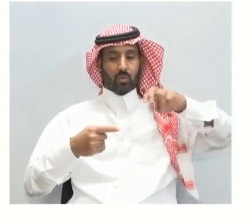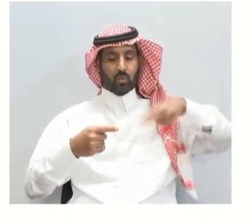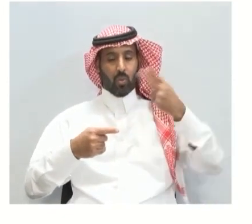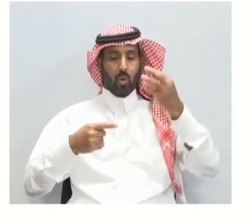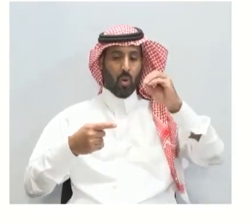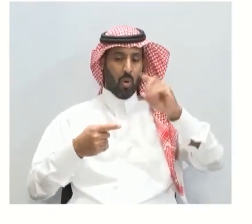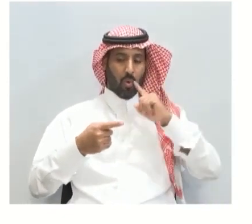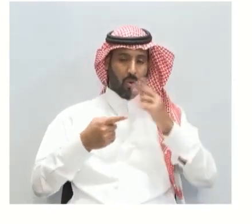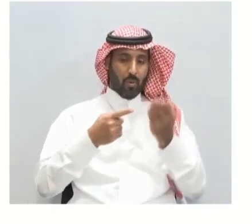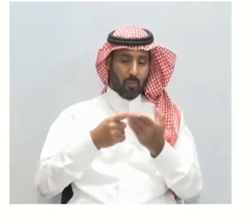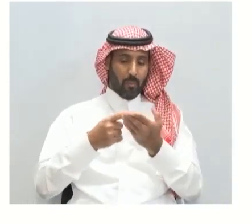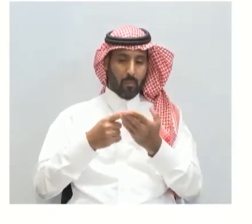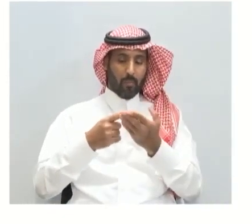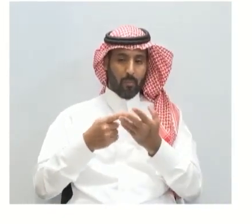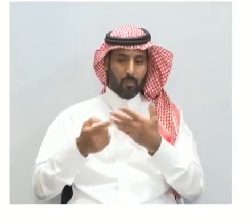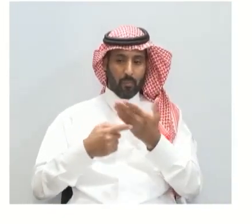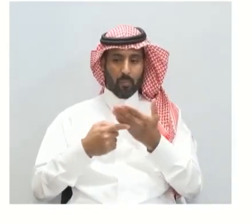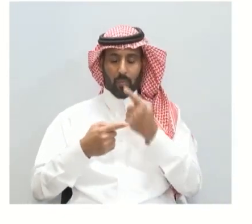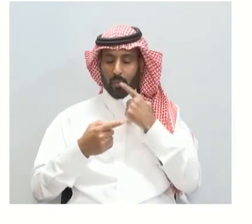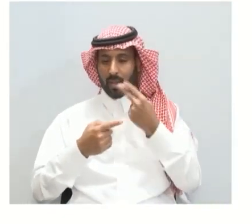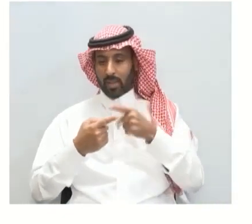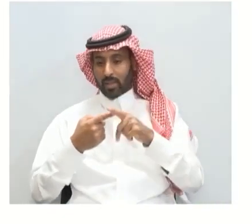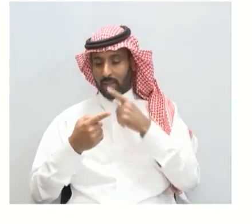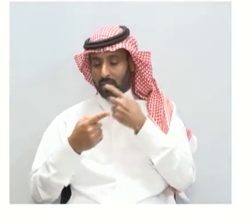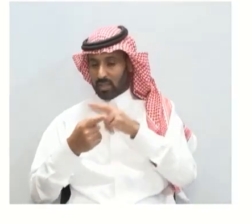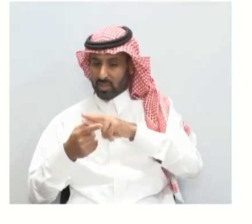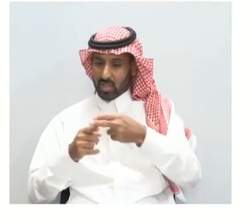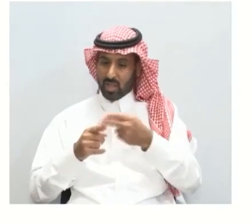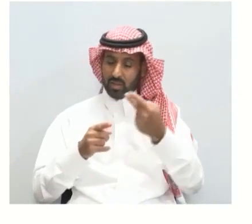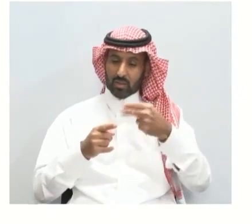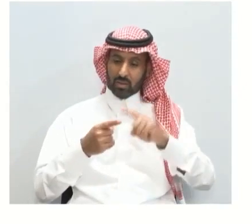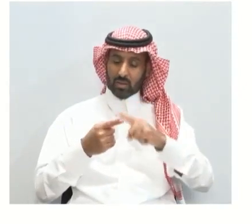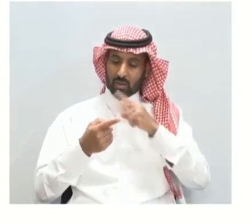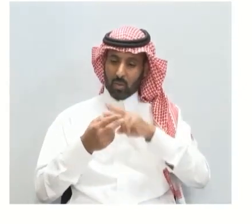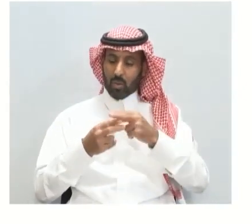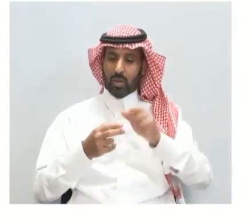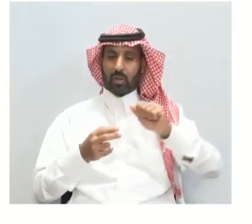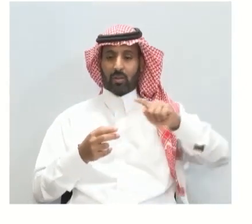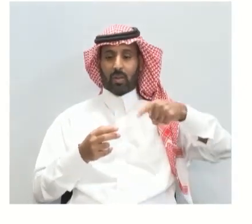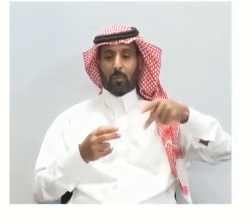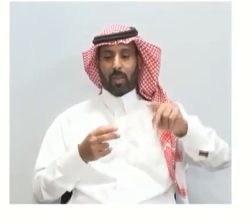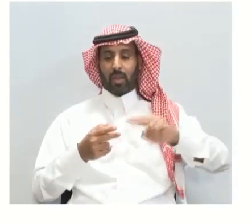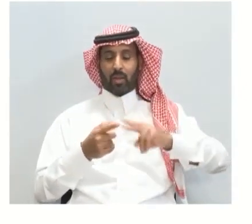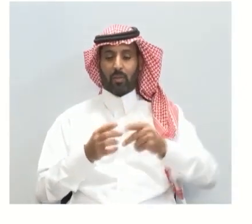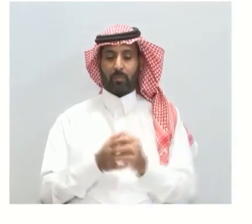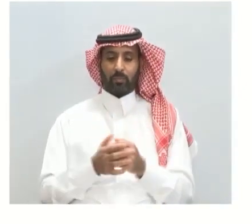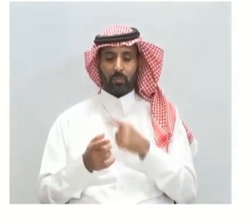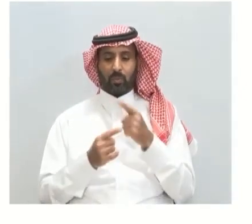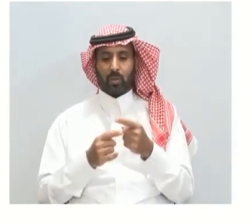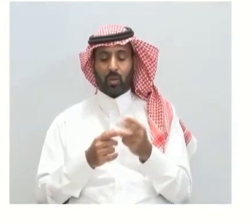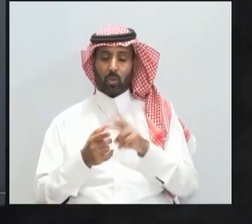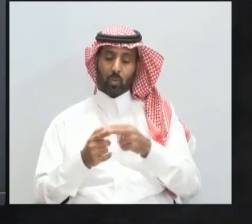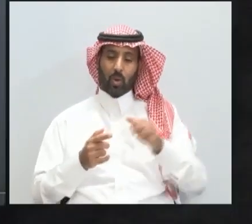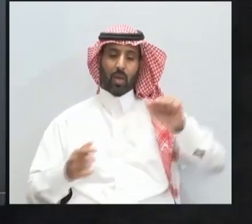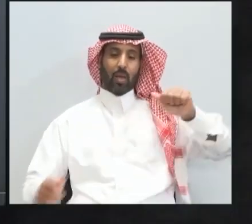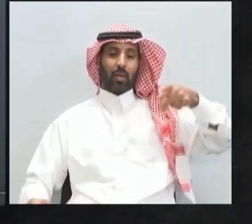2 التي انتجت في مرحله او حلقه كربس لتحويل الاي دي بي الى اي تي بي اذا كل ما سنذكره بعد قليل في